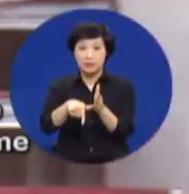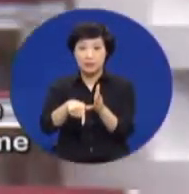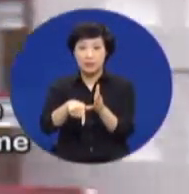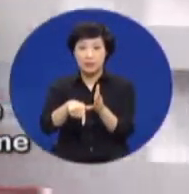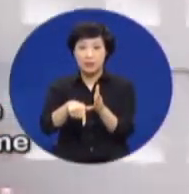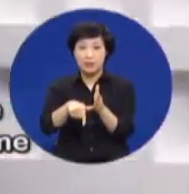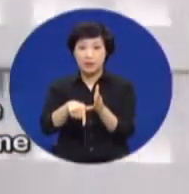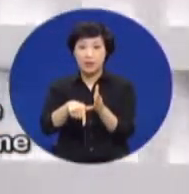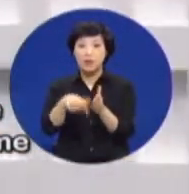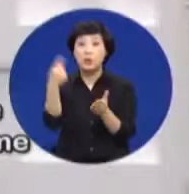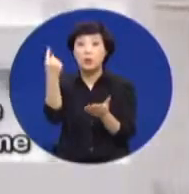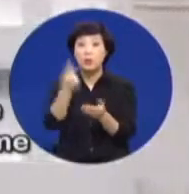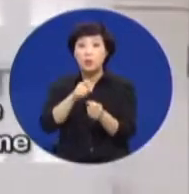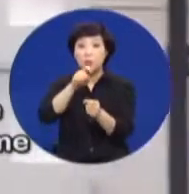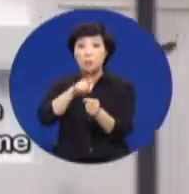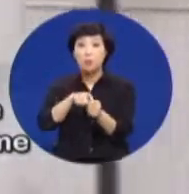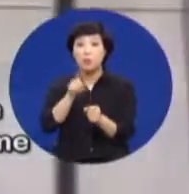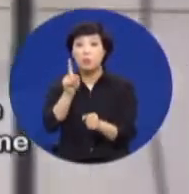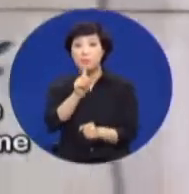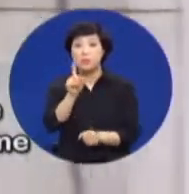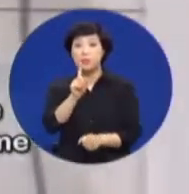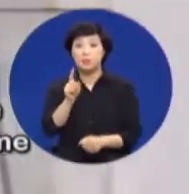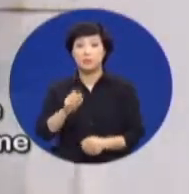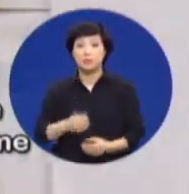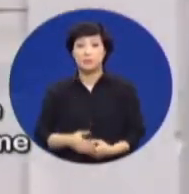오신 목적이